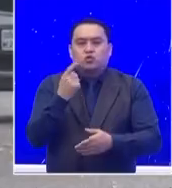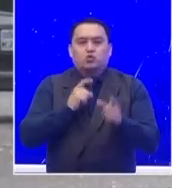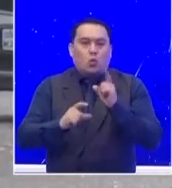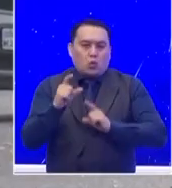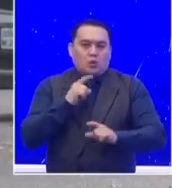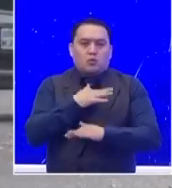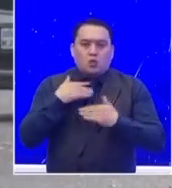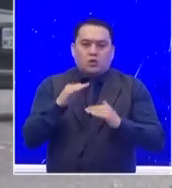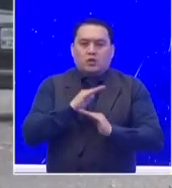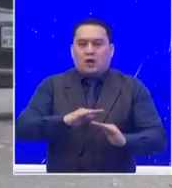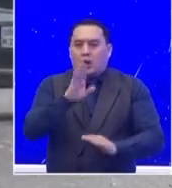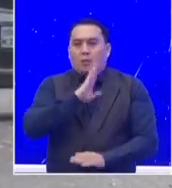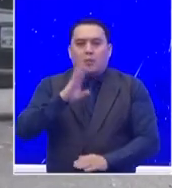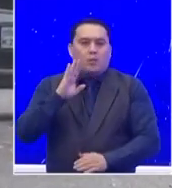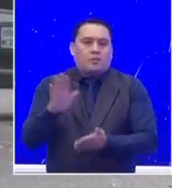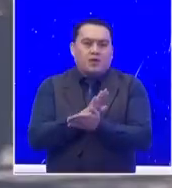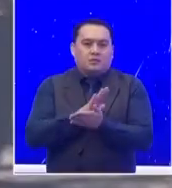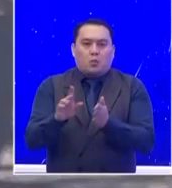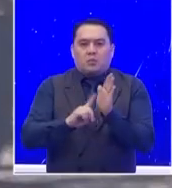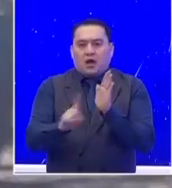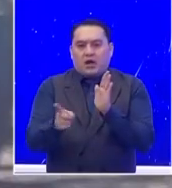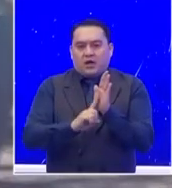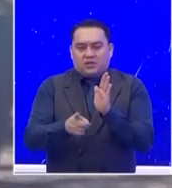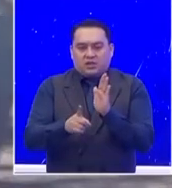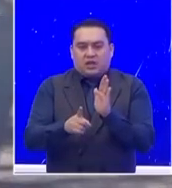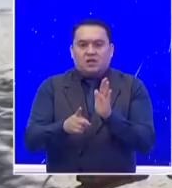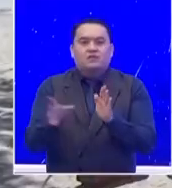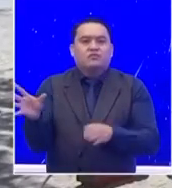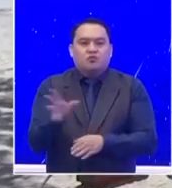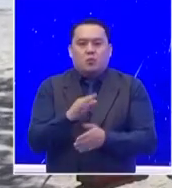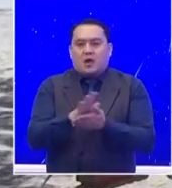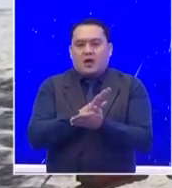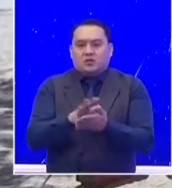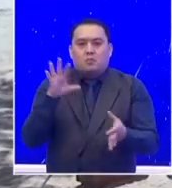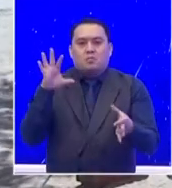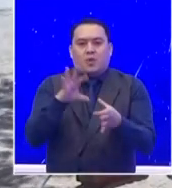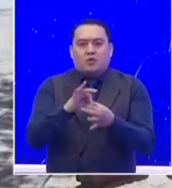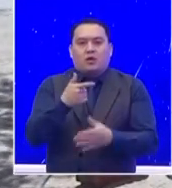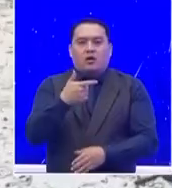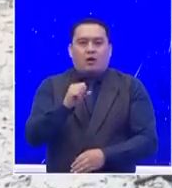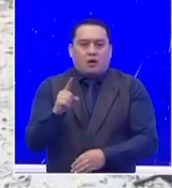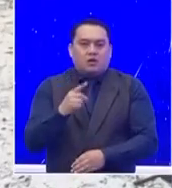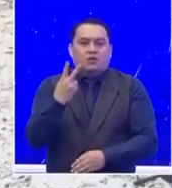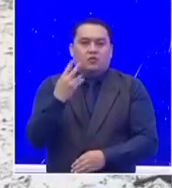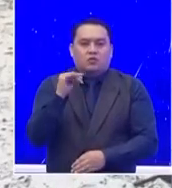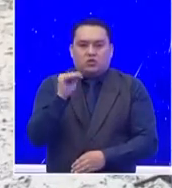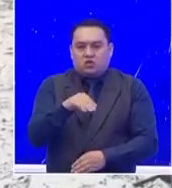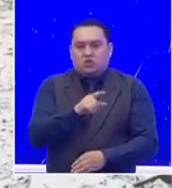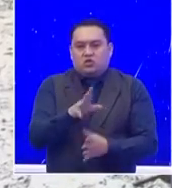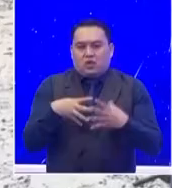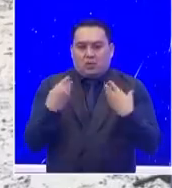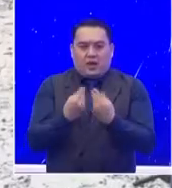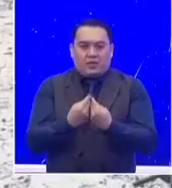студентов и многодетных матерей пользуются бесплатным проездом. Но и это не все. Бесплатно подключены к газу порядка 2500